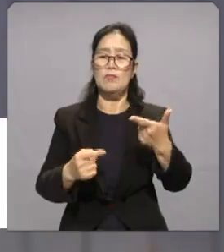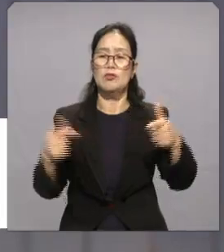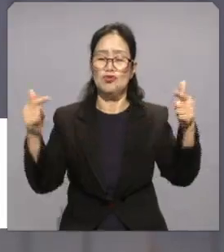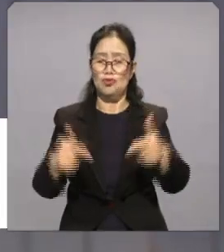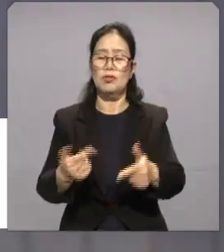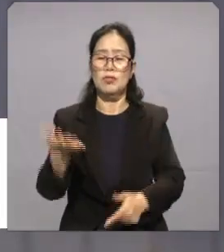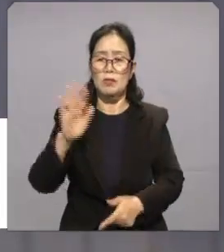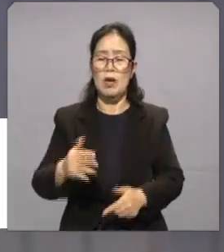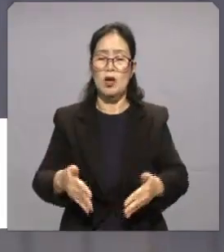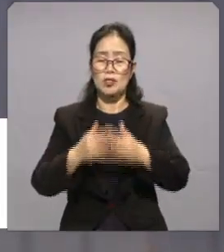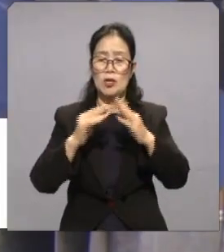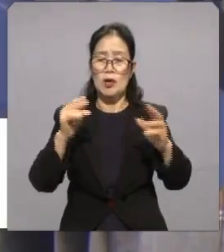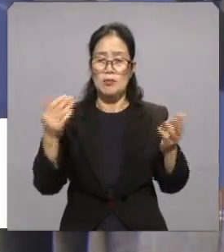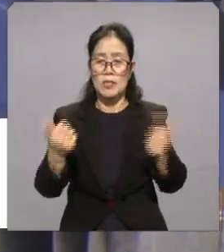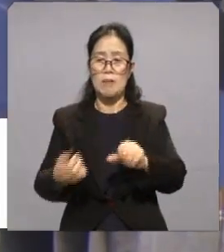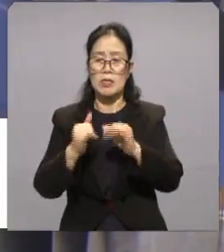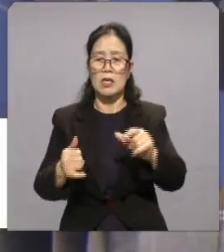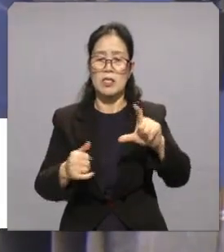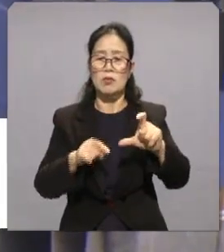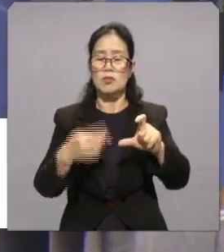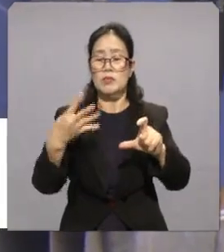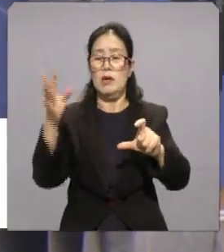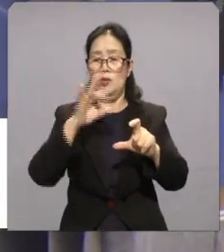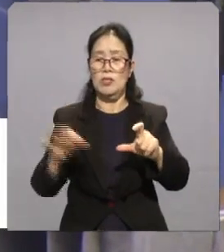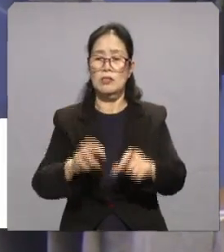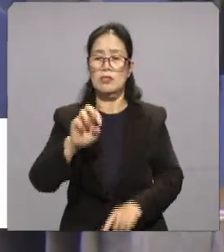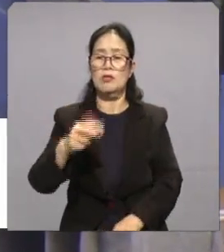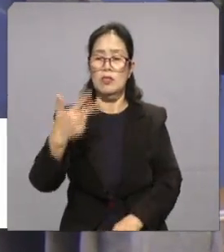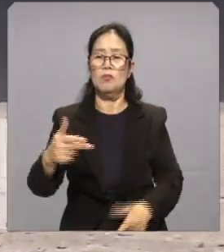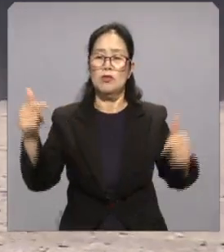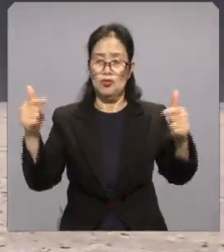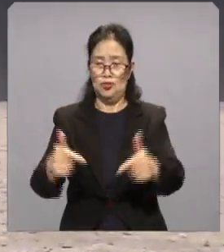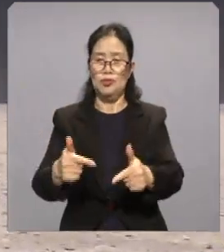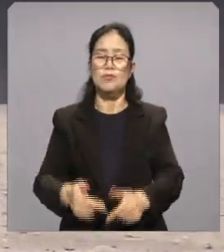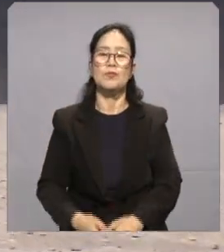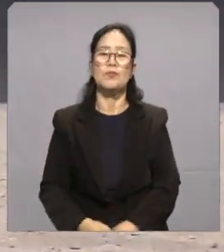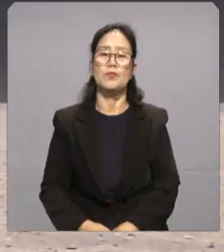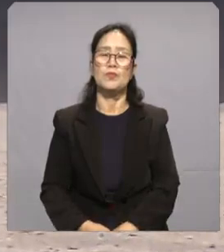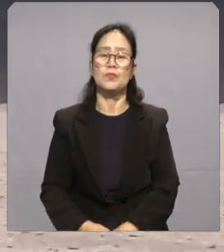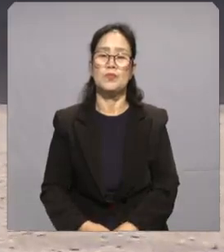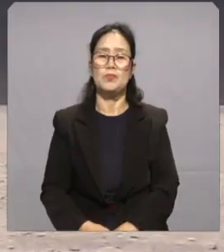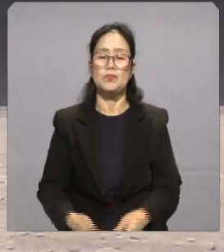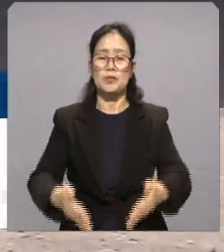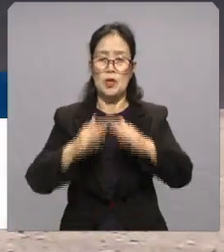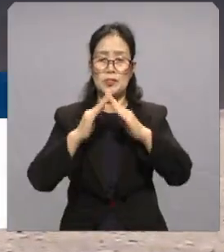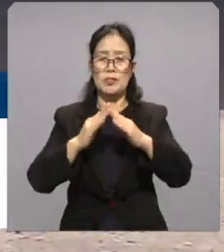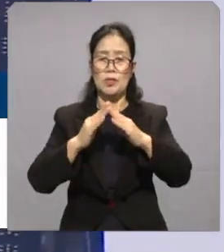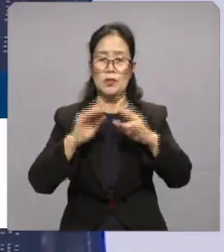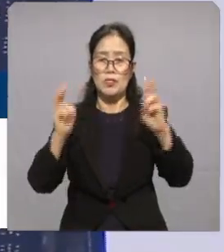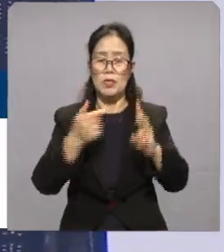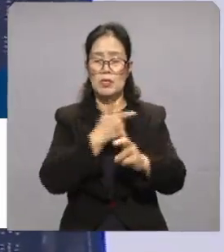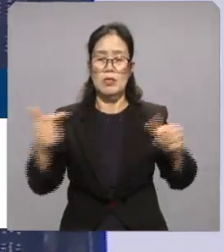줄었는데 건설업 사망자가 15.4%, 37명 줄어든 영향이 큽니다. 건설업에서 가장 크게